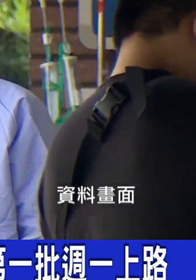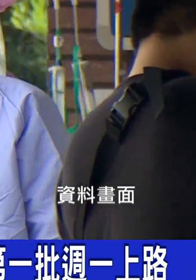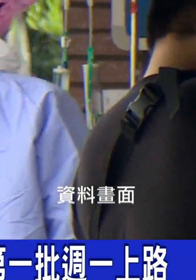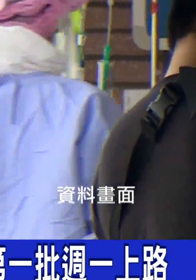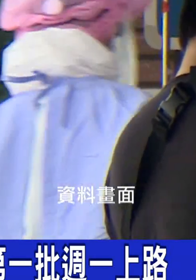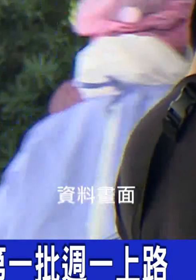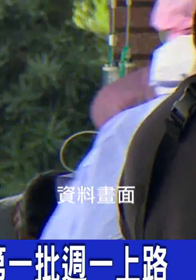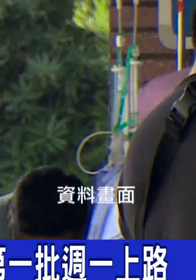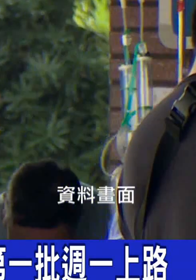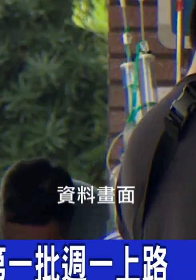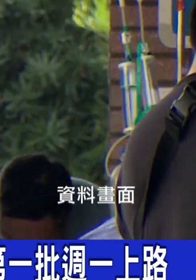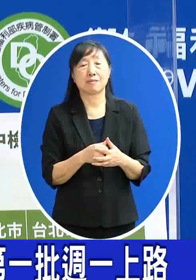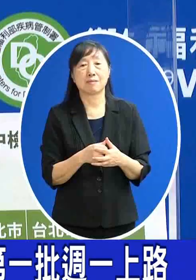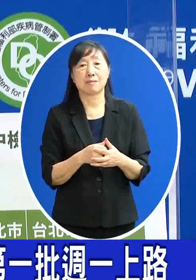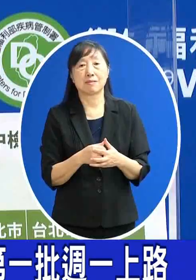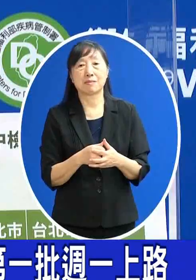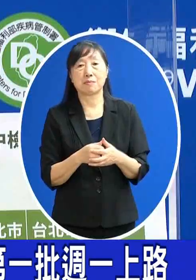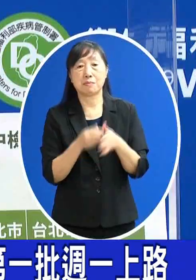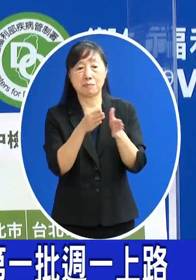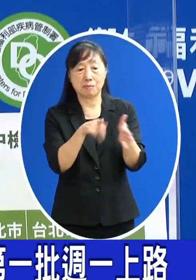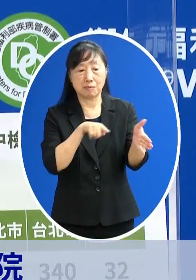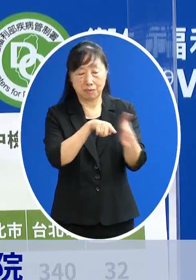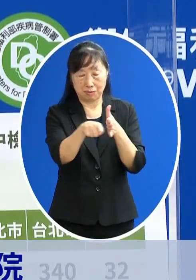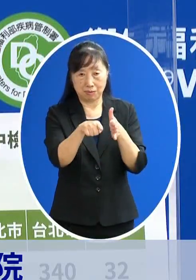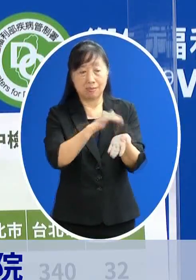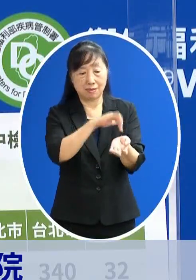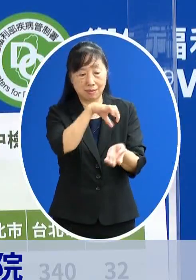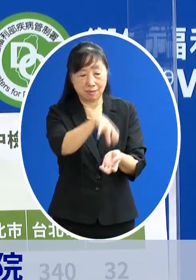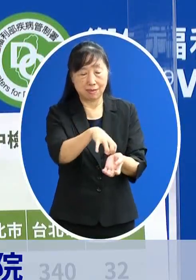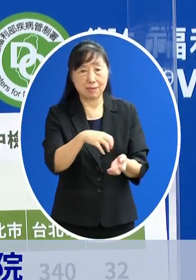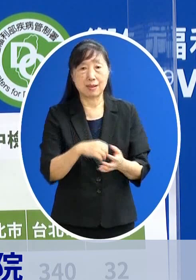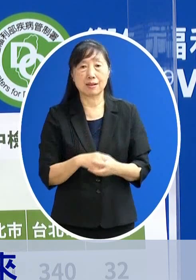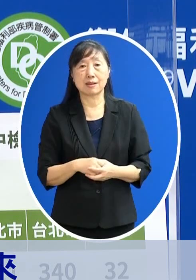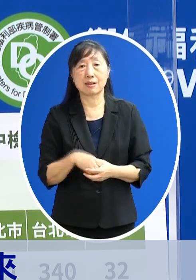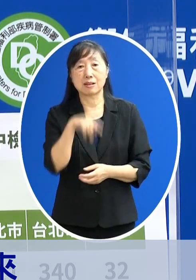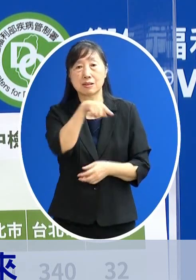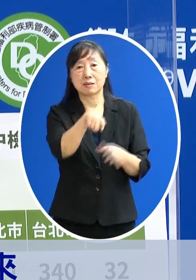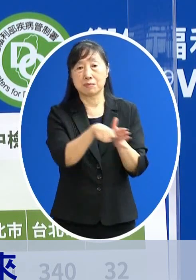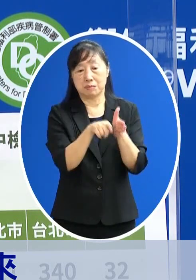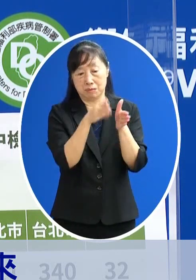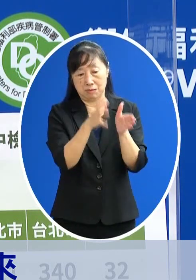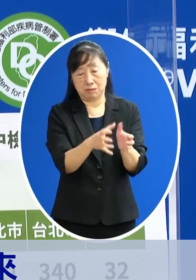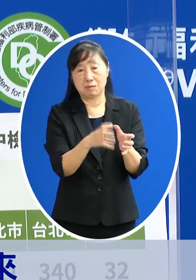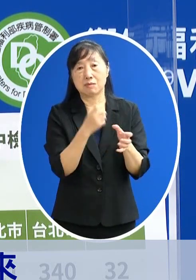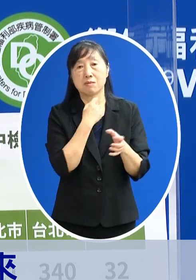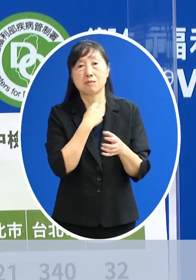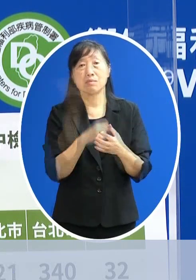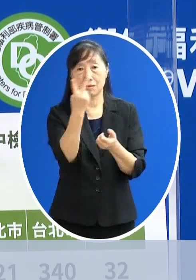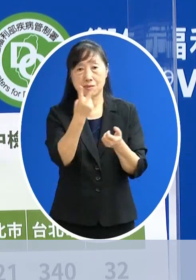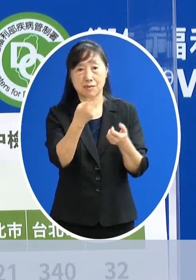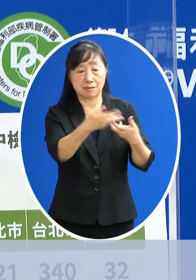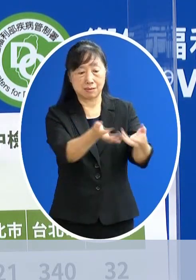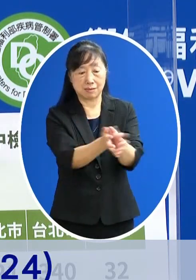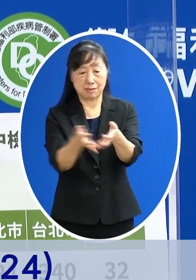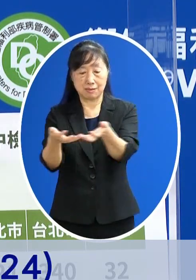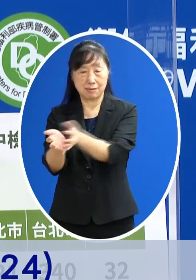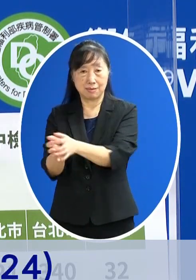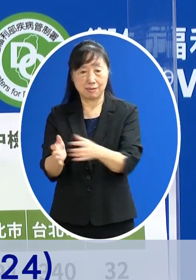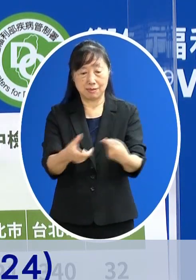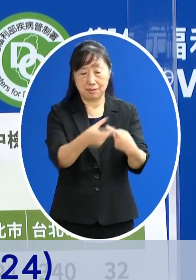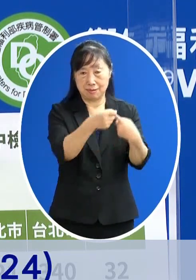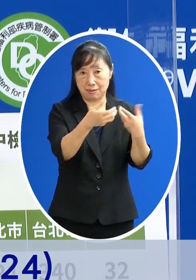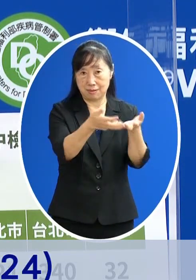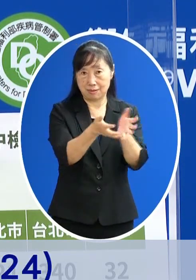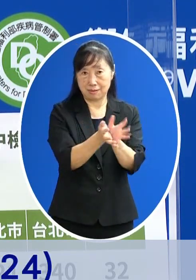度，因为24号就要上路。 专责病房、专责医院及时的把它建置起来，那分作2批，第一批大概